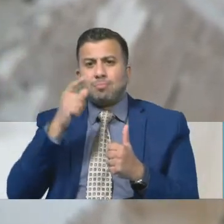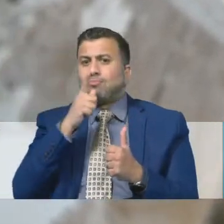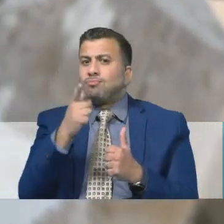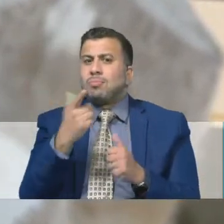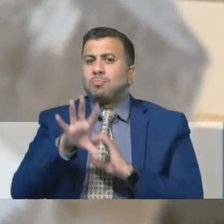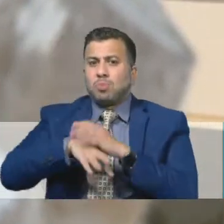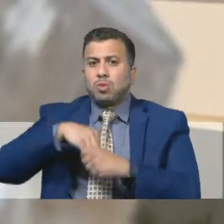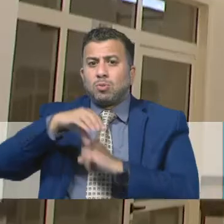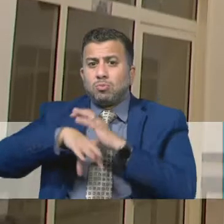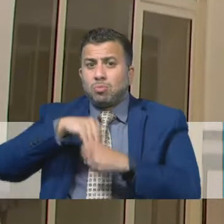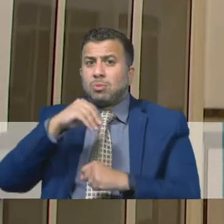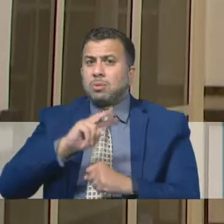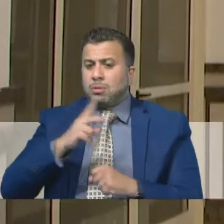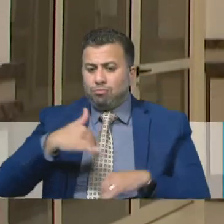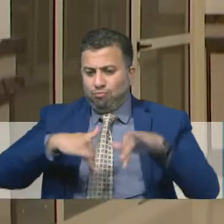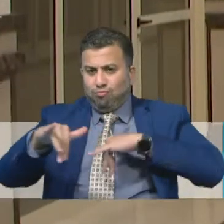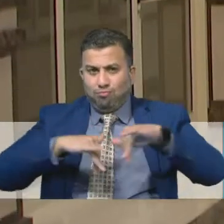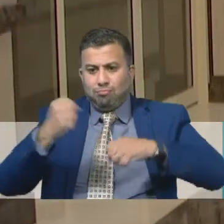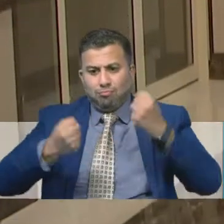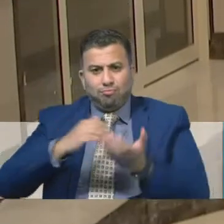جانب مشاريع البنية التحتية.